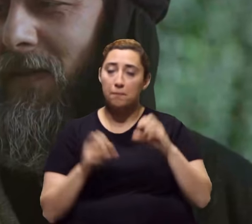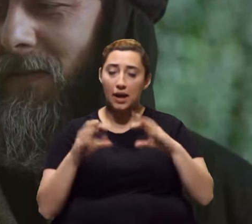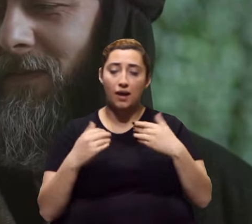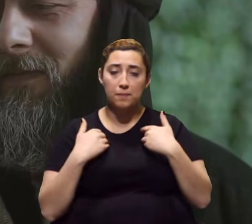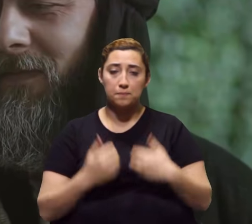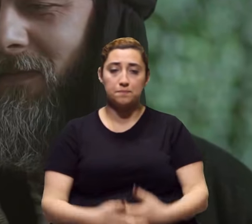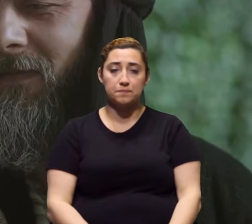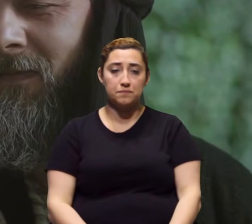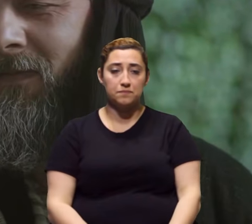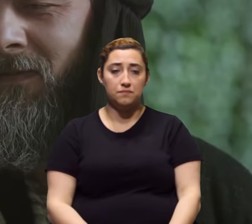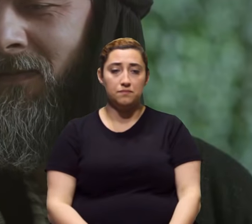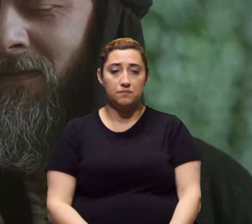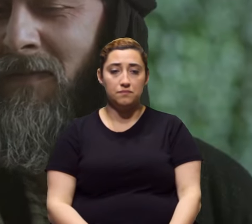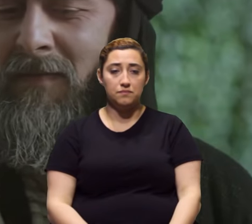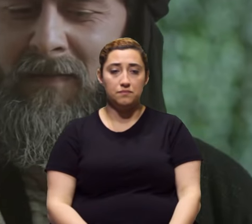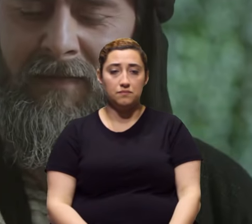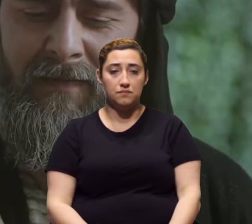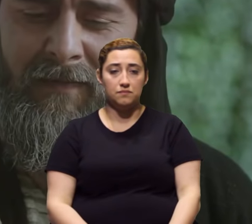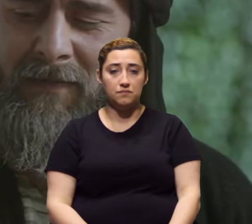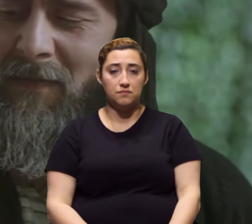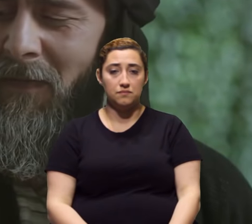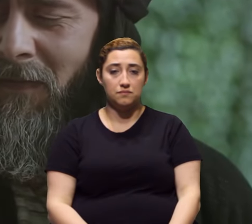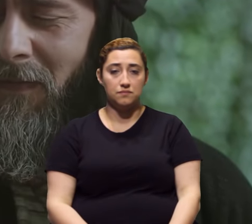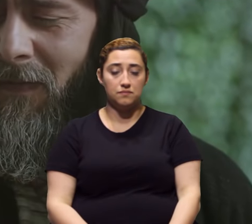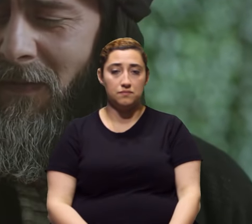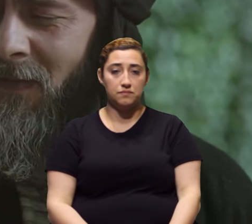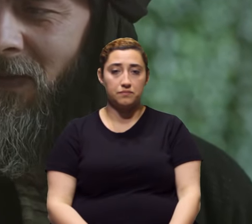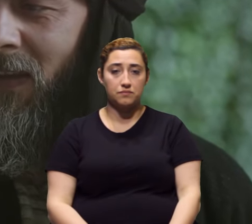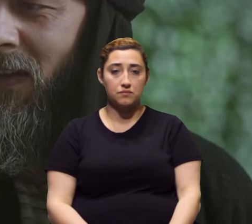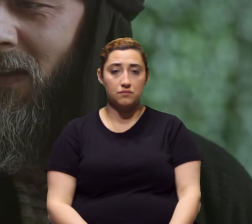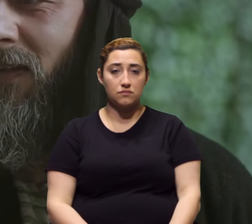Bıraktım. Şeyh elini çekti.